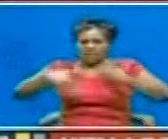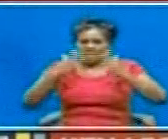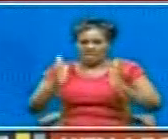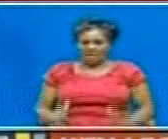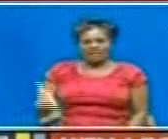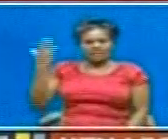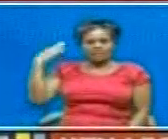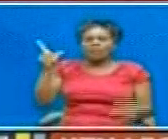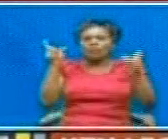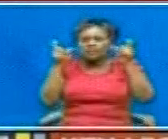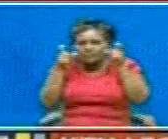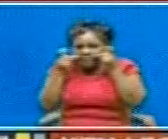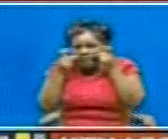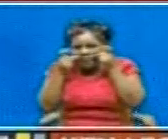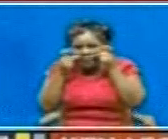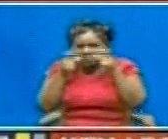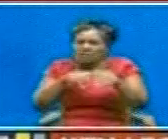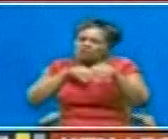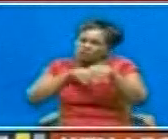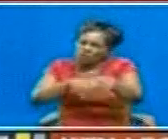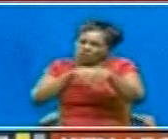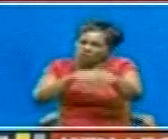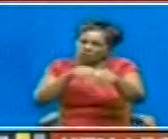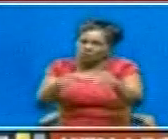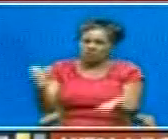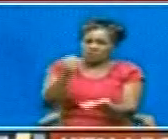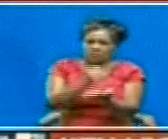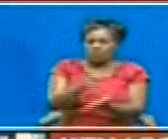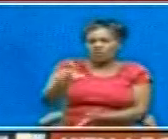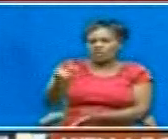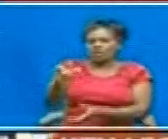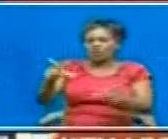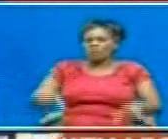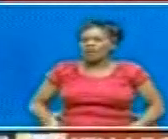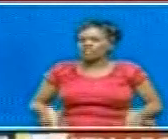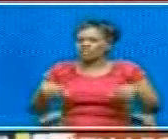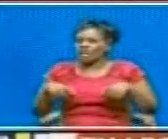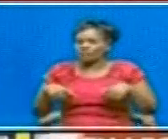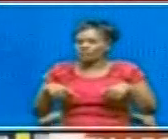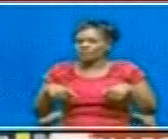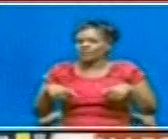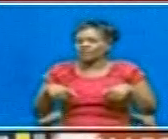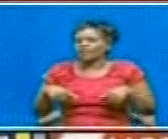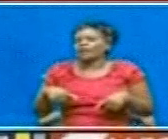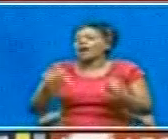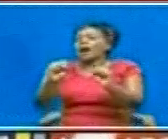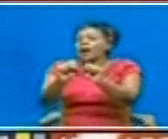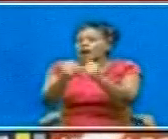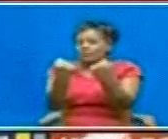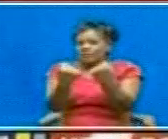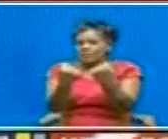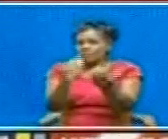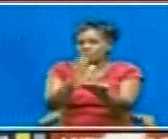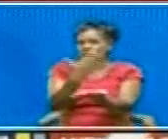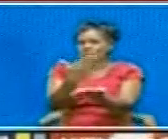ya Tusker. Nilifuata sana uchambuzi wako katika Radio Maisha. Naam, asante. Naam. Je, matukio hayo kati